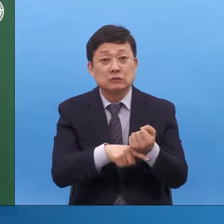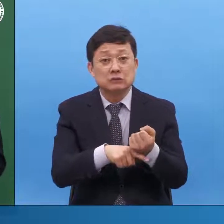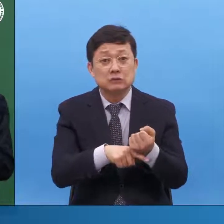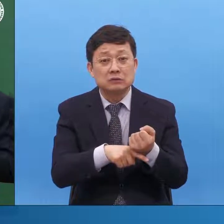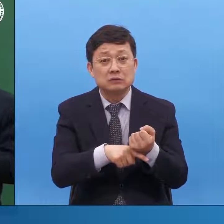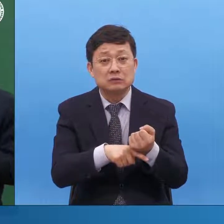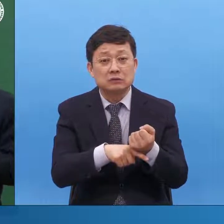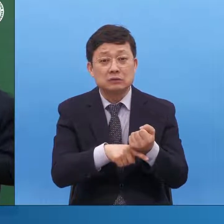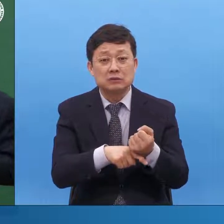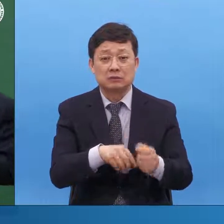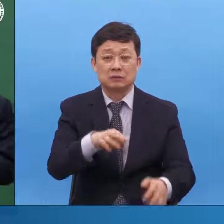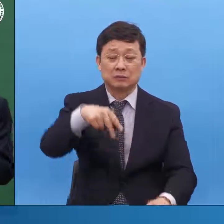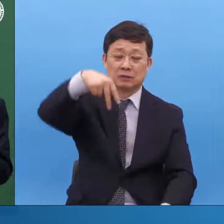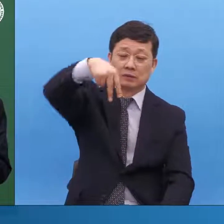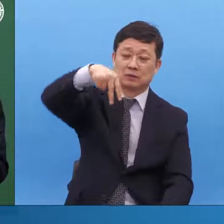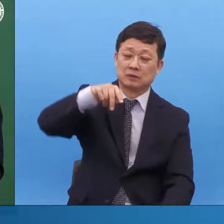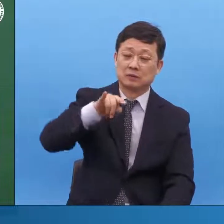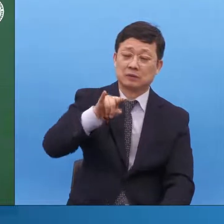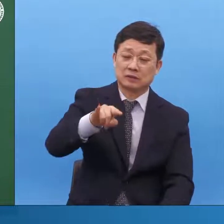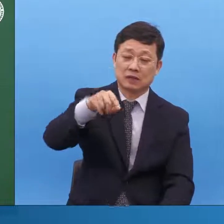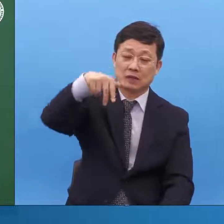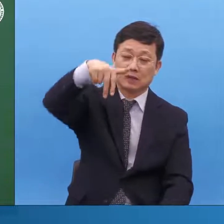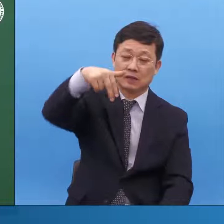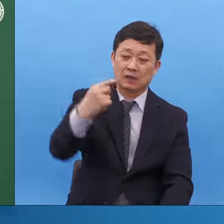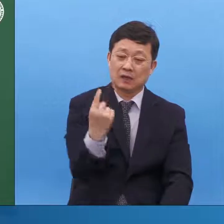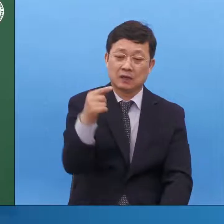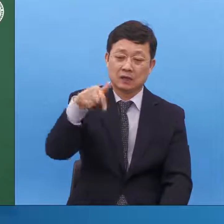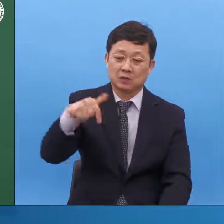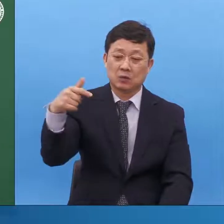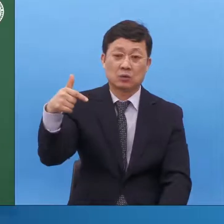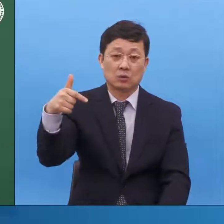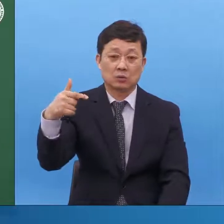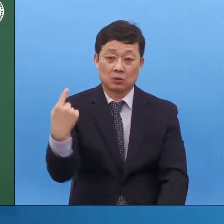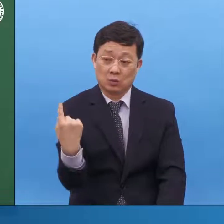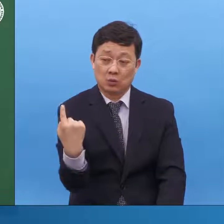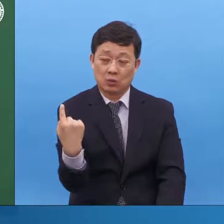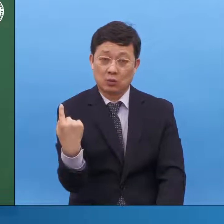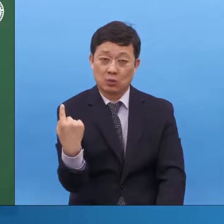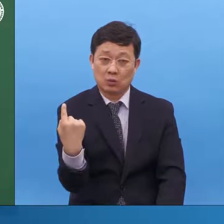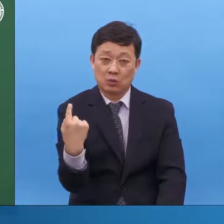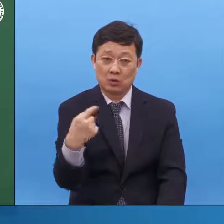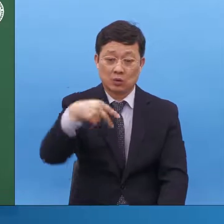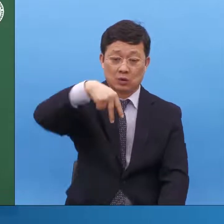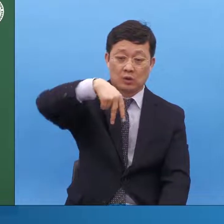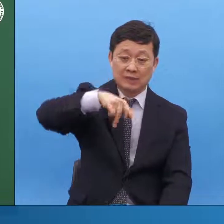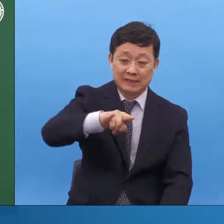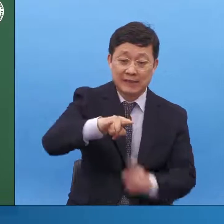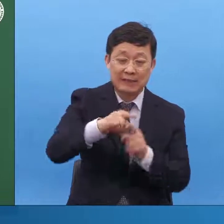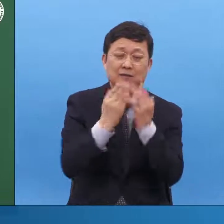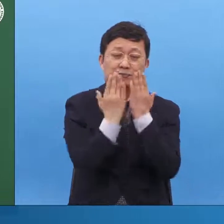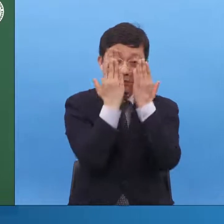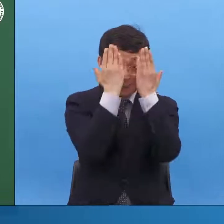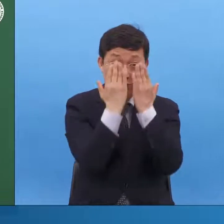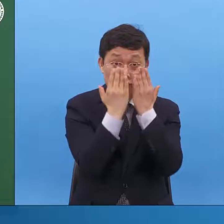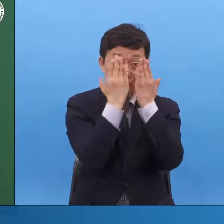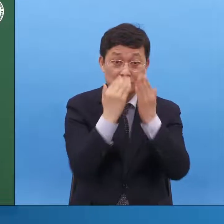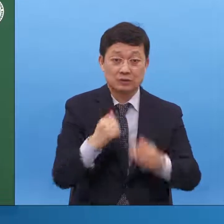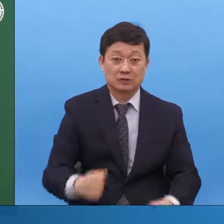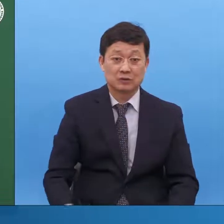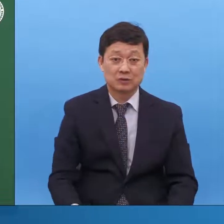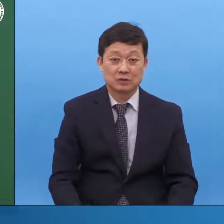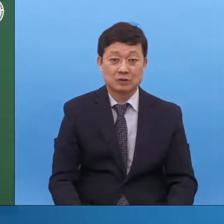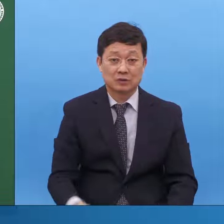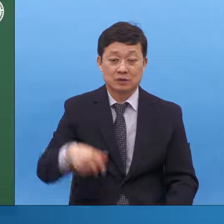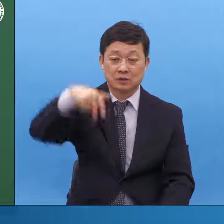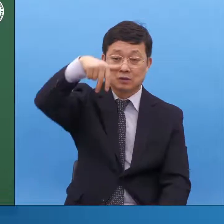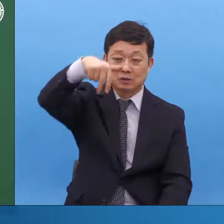세종로라고 있어요. But we see that there is this steward or the servant who washes their feet. 세수할 때 세자죠. That it means to wash.